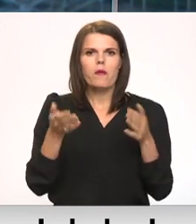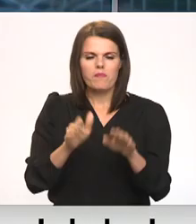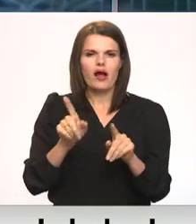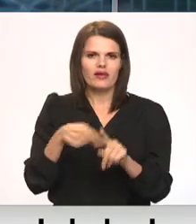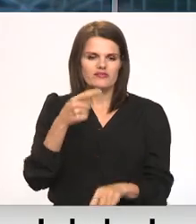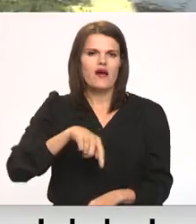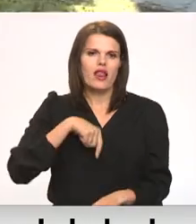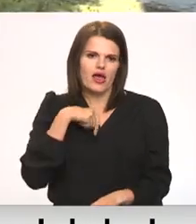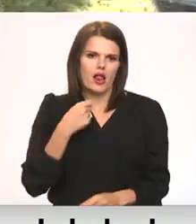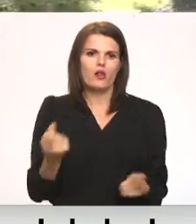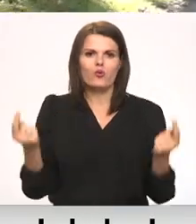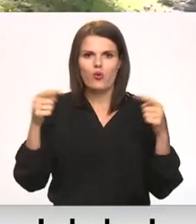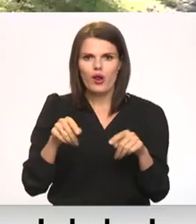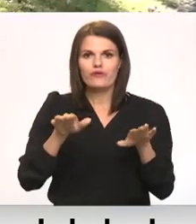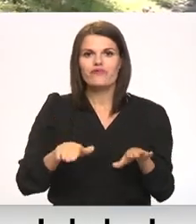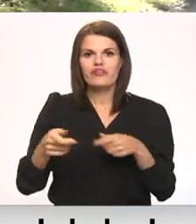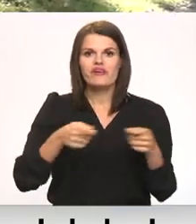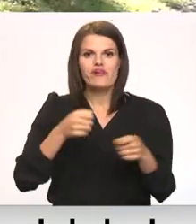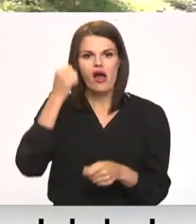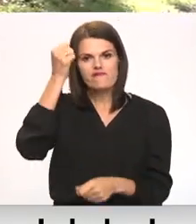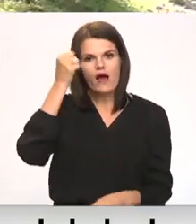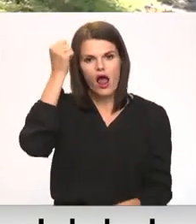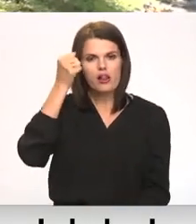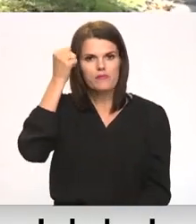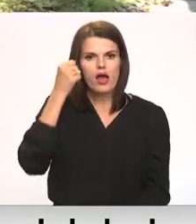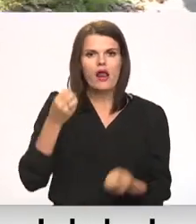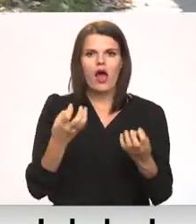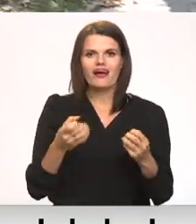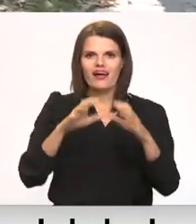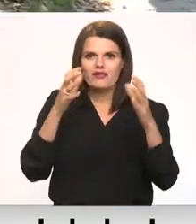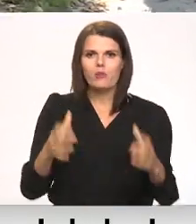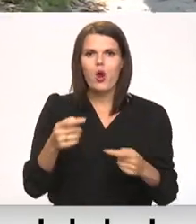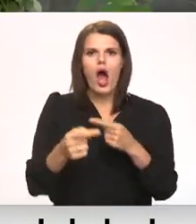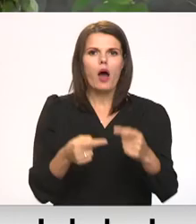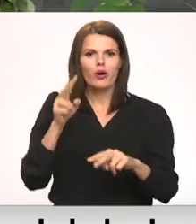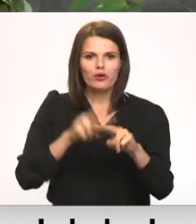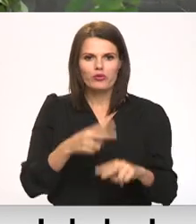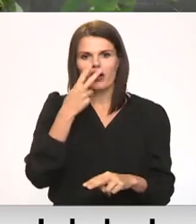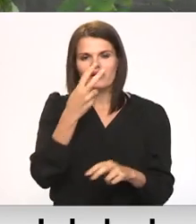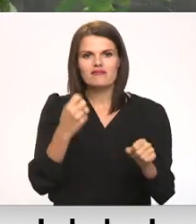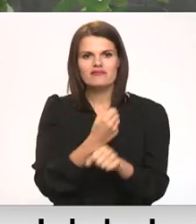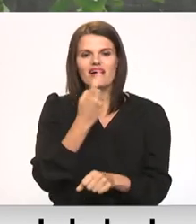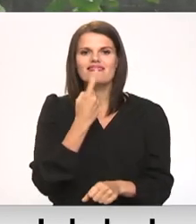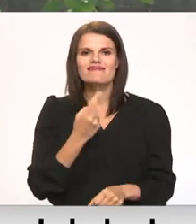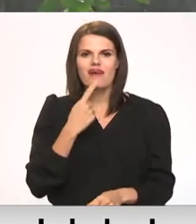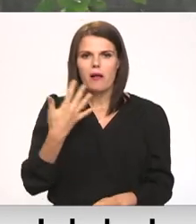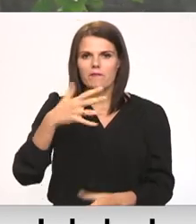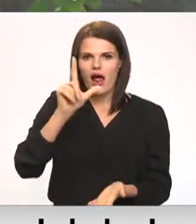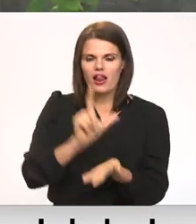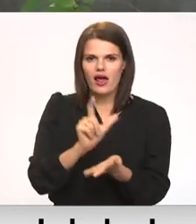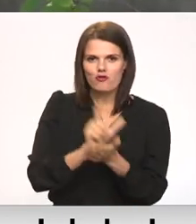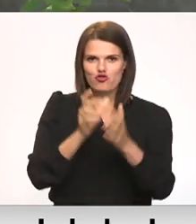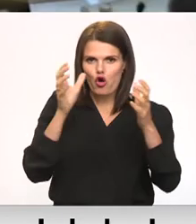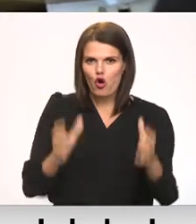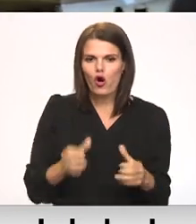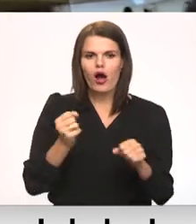laiku. Vietējā veikalā Valmieras novada Dikļos gāzes balonu apmaiņas punktā redzami gan sarkanie 50 litru gāzes baloni,